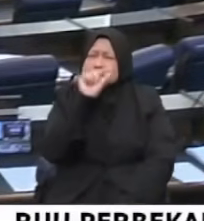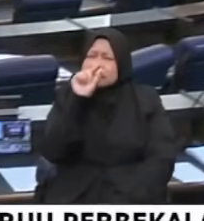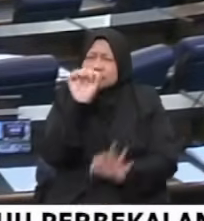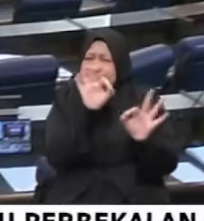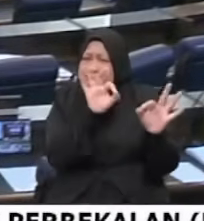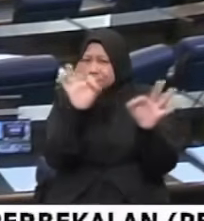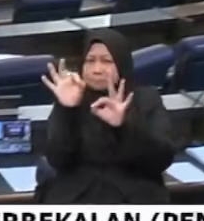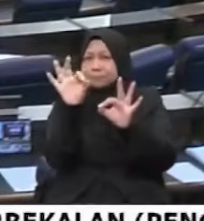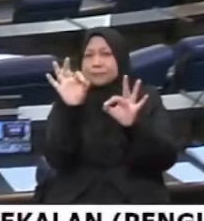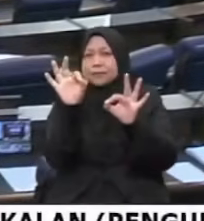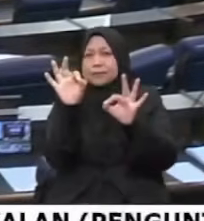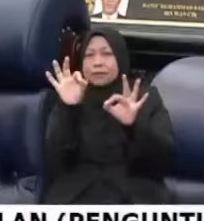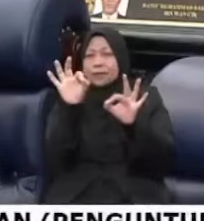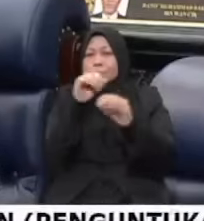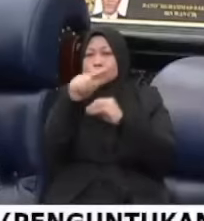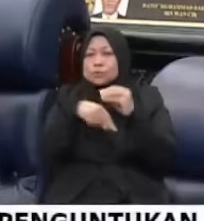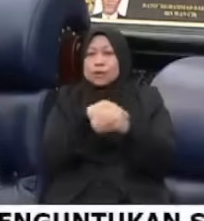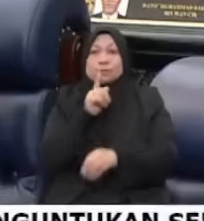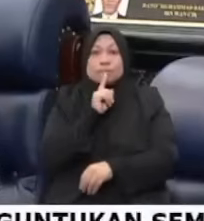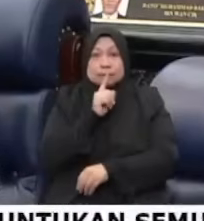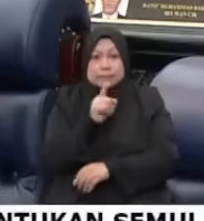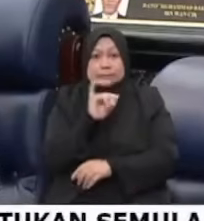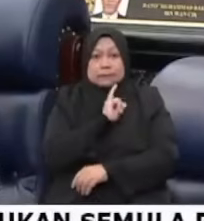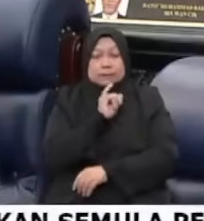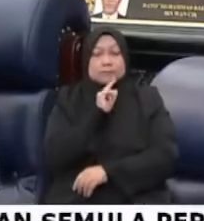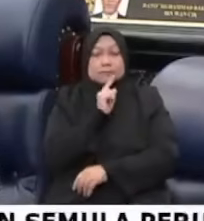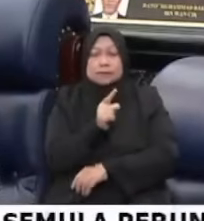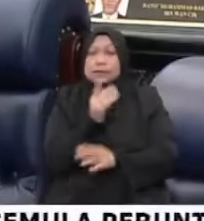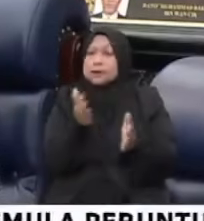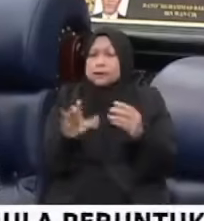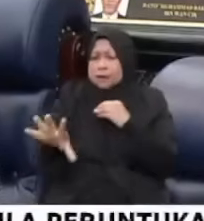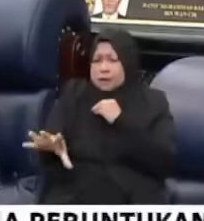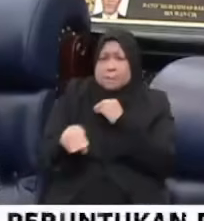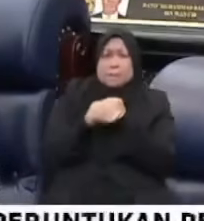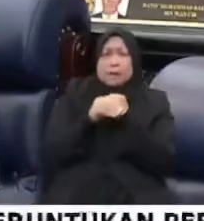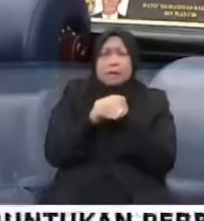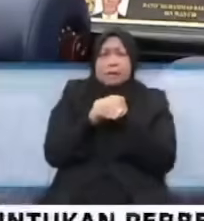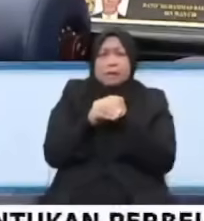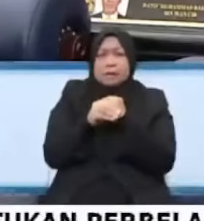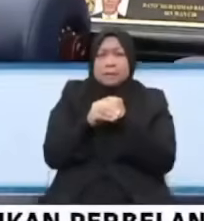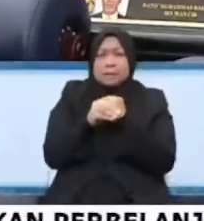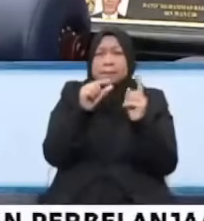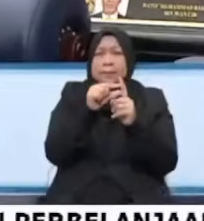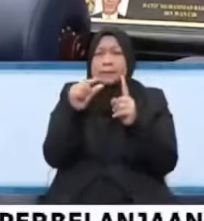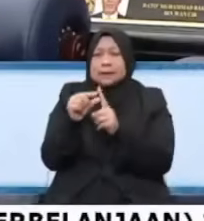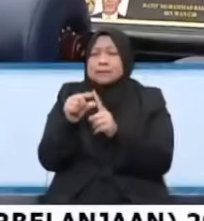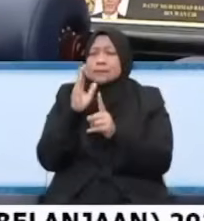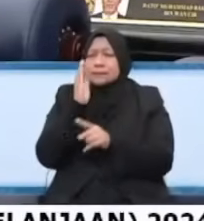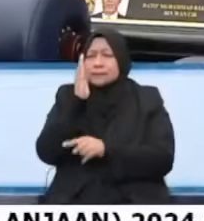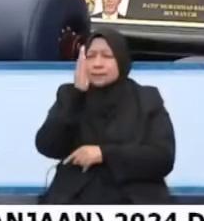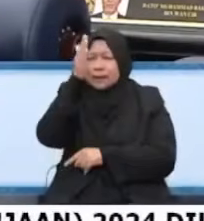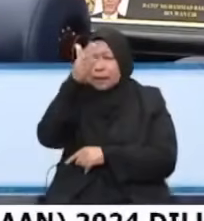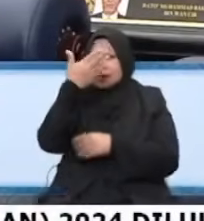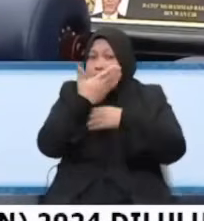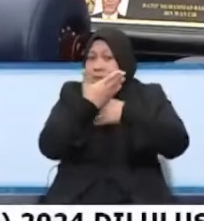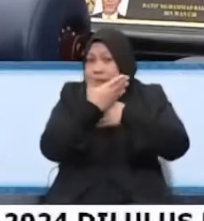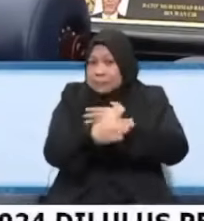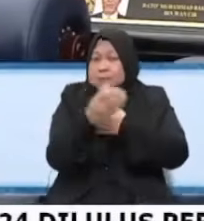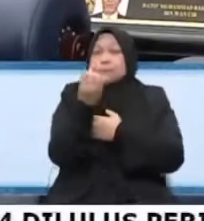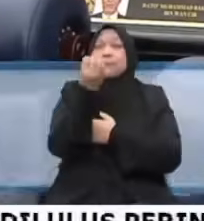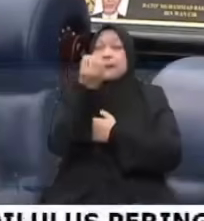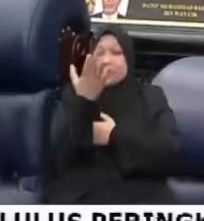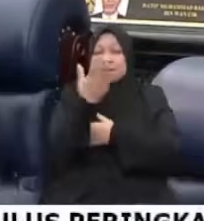pindaan terhadap soalan asal saya dengan menambahkan perkataan jangkaan selepas